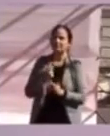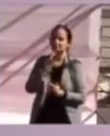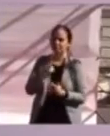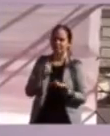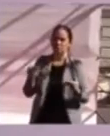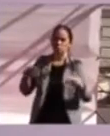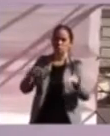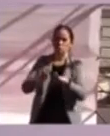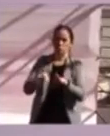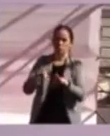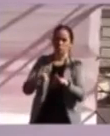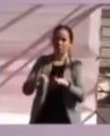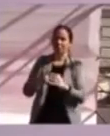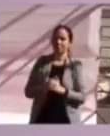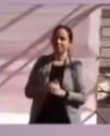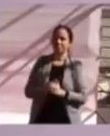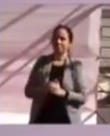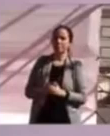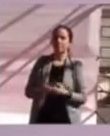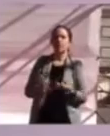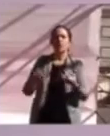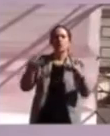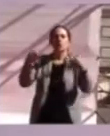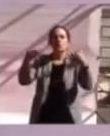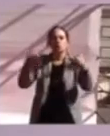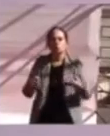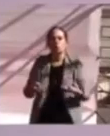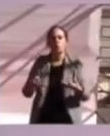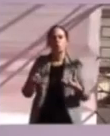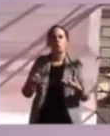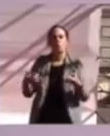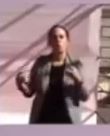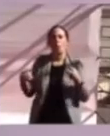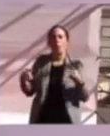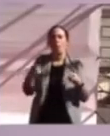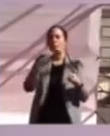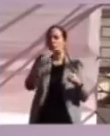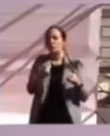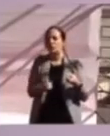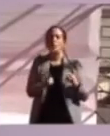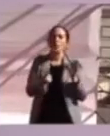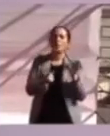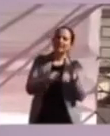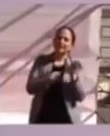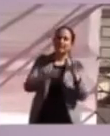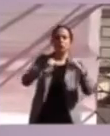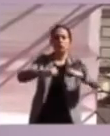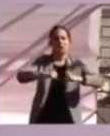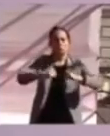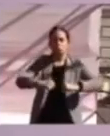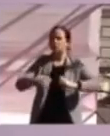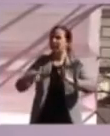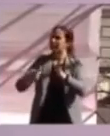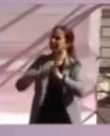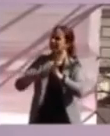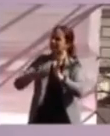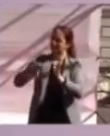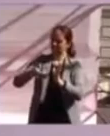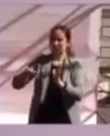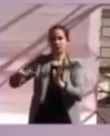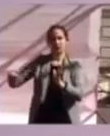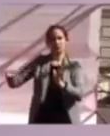perché giustamente quando si parla di diritto alla salute di diritti il messaggio che qui